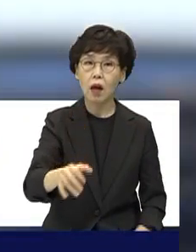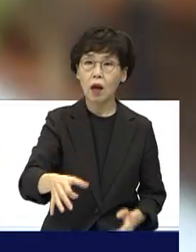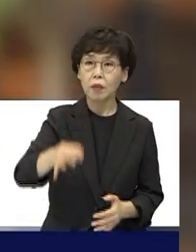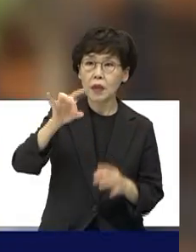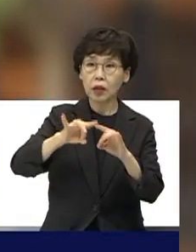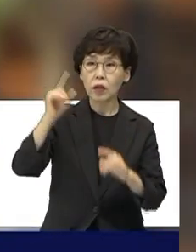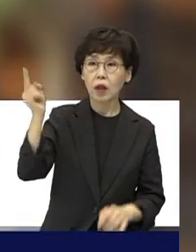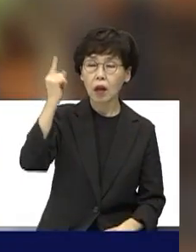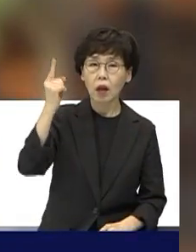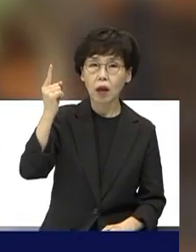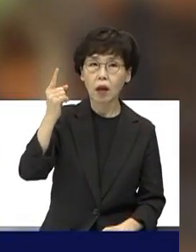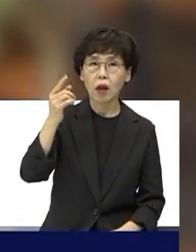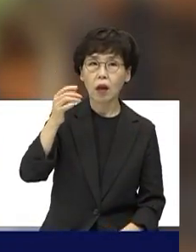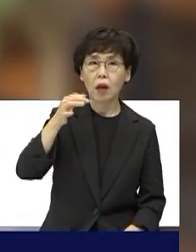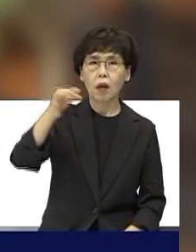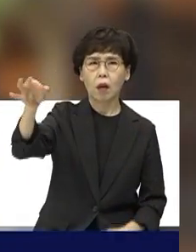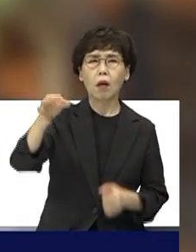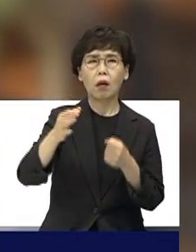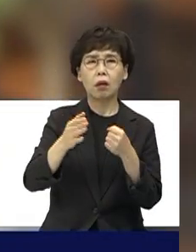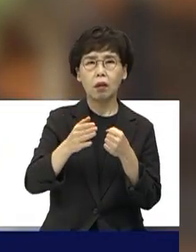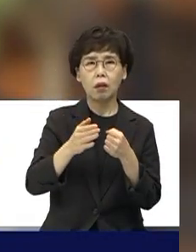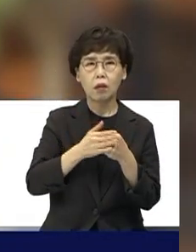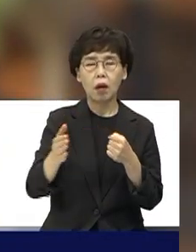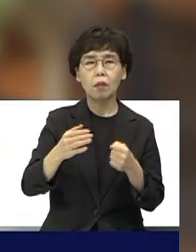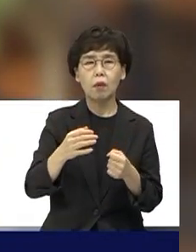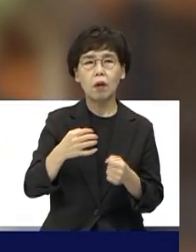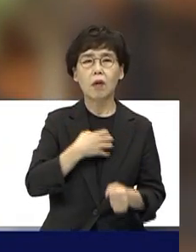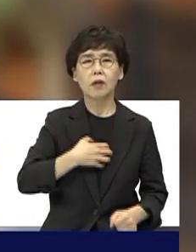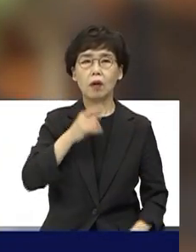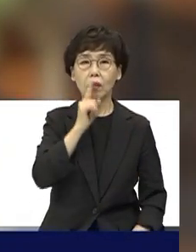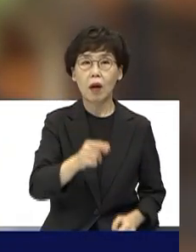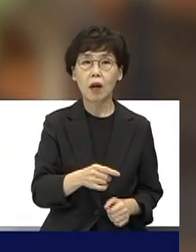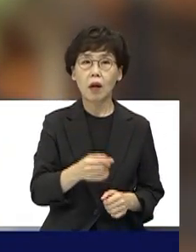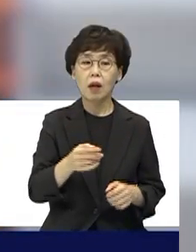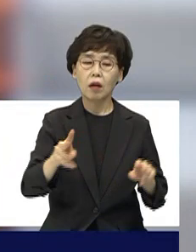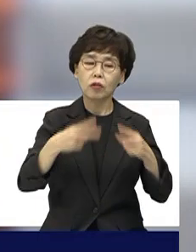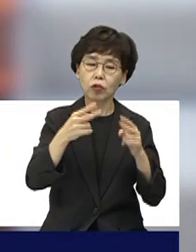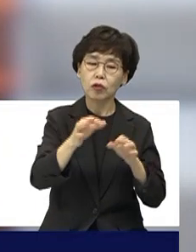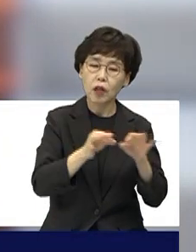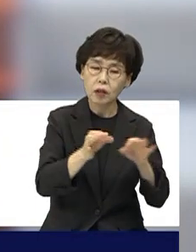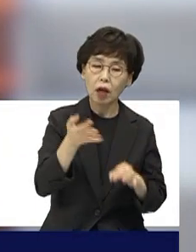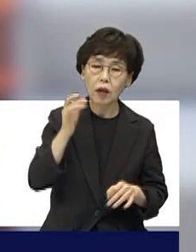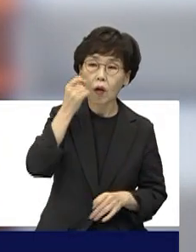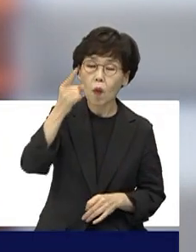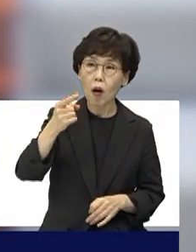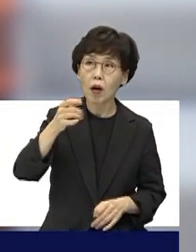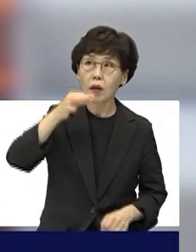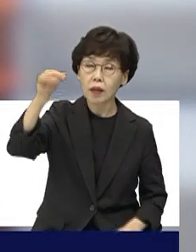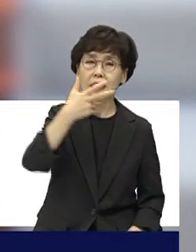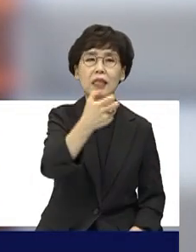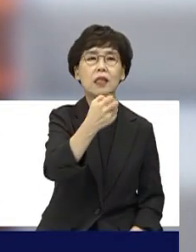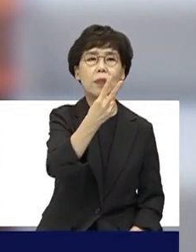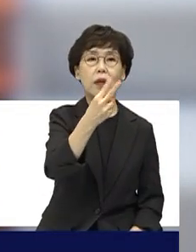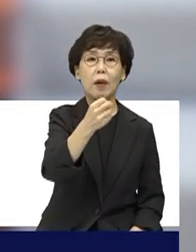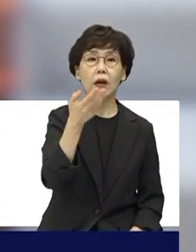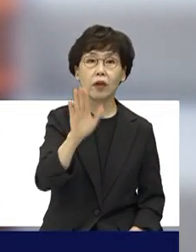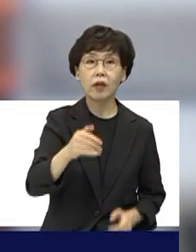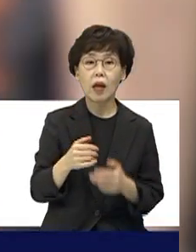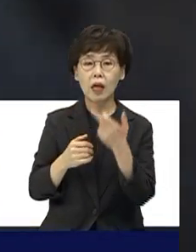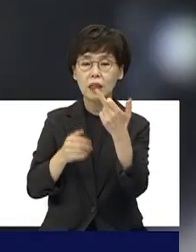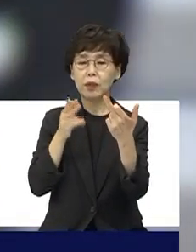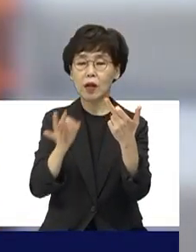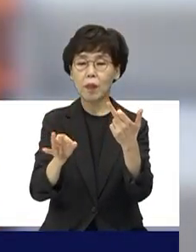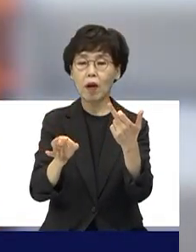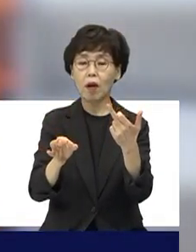전기요금에 하소연하는 글들이 다소 올라왔는데요. 분식집을 운영하는 한 자영업자는 월세가 72만 원인데 17평